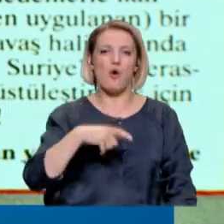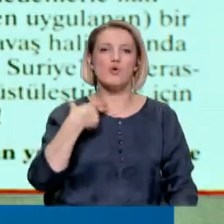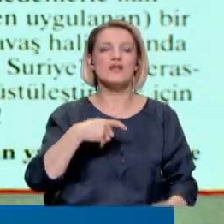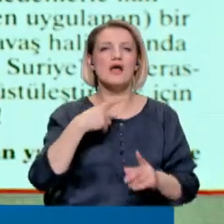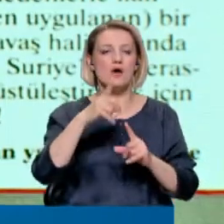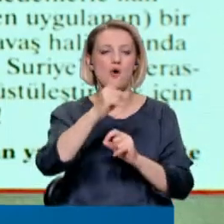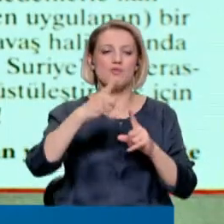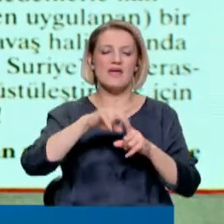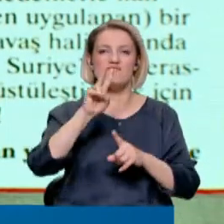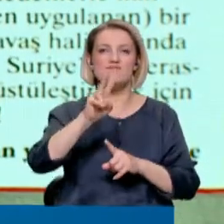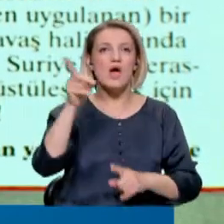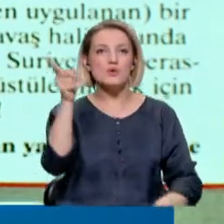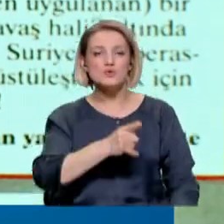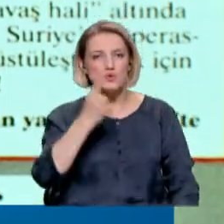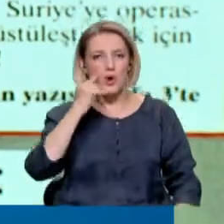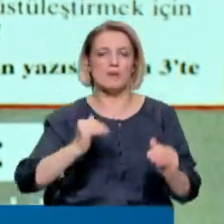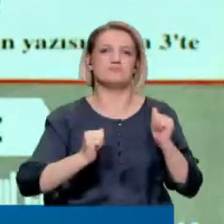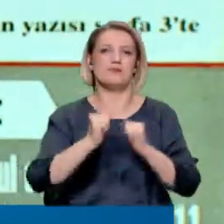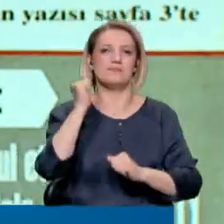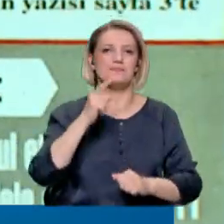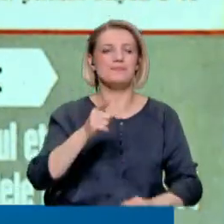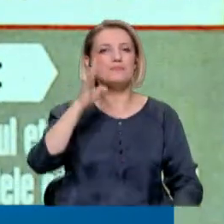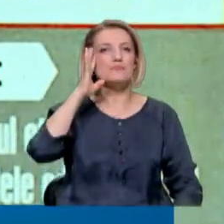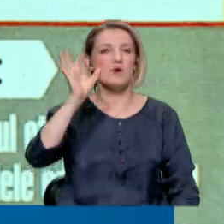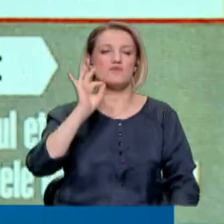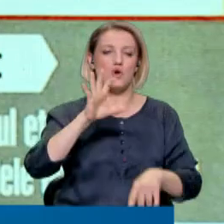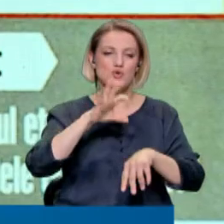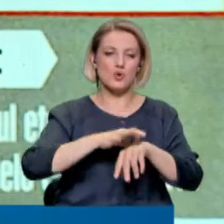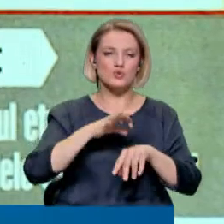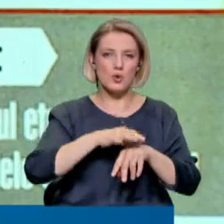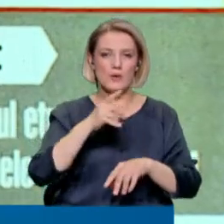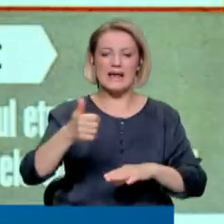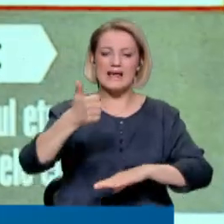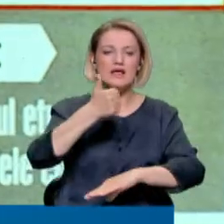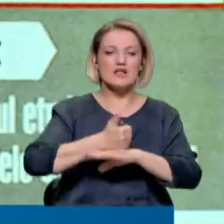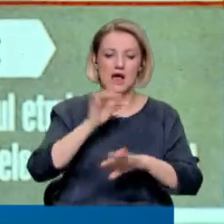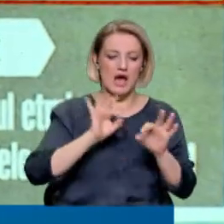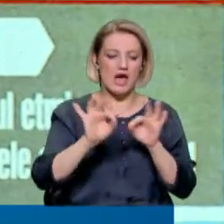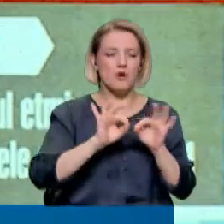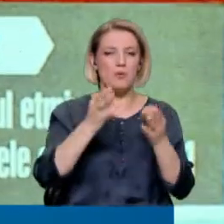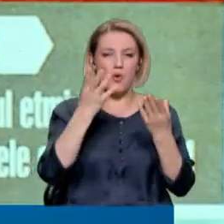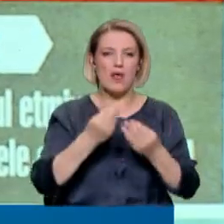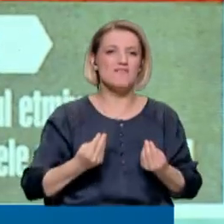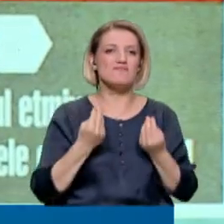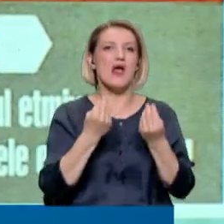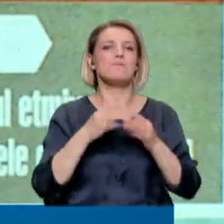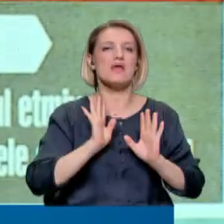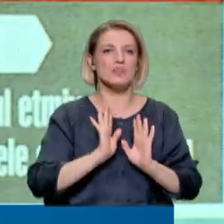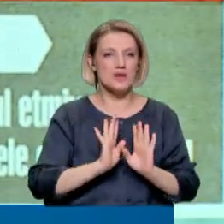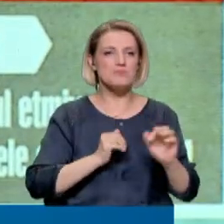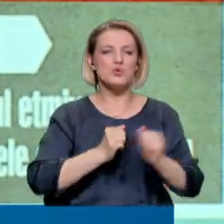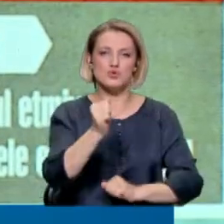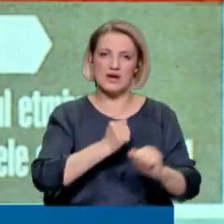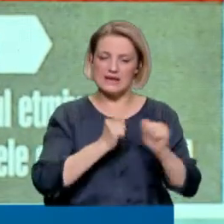tüketim vergisi oranında arttırıldı Profesör Dr Tayfun Atay iktidar ekonomik olarak veremediğim mücadeleyi kimlik